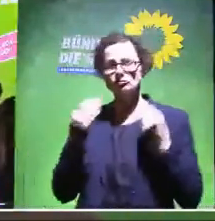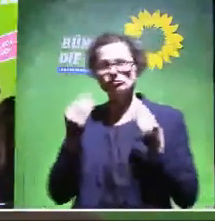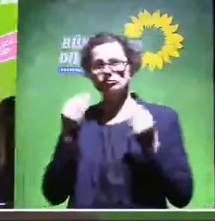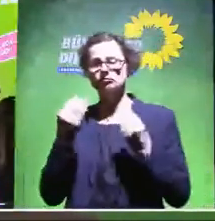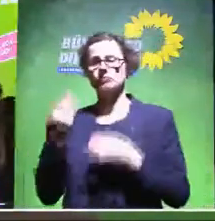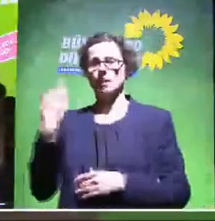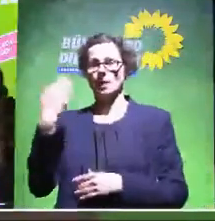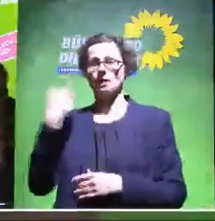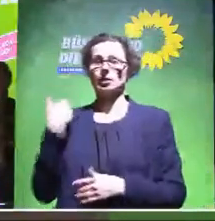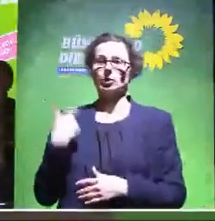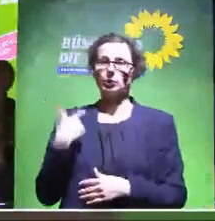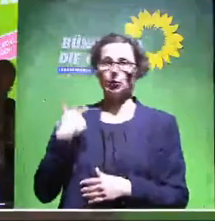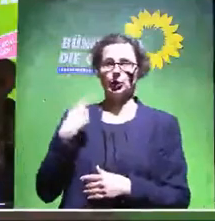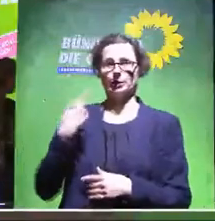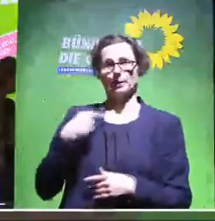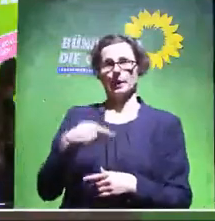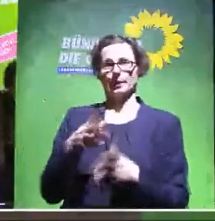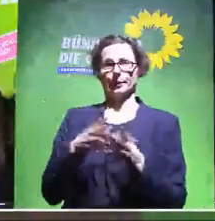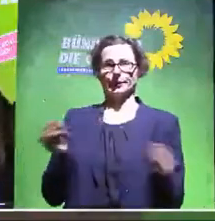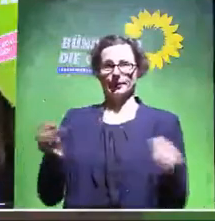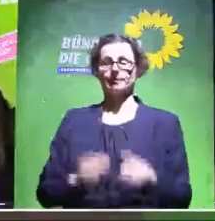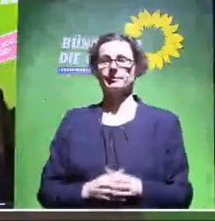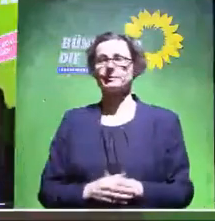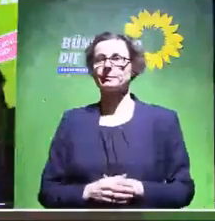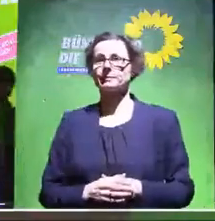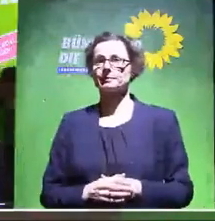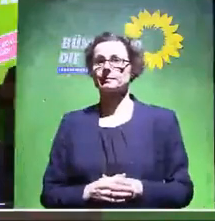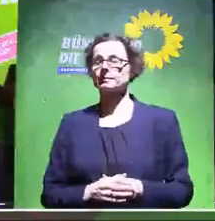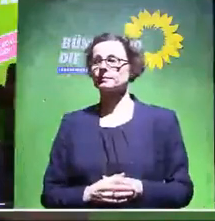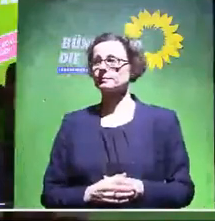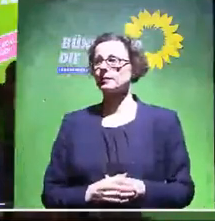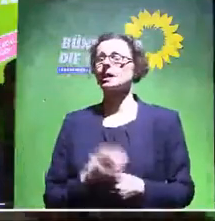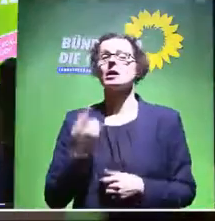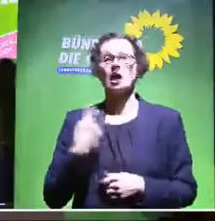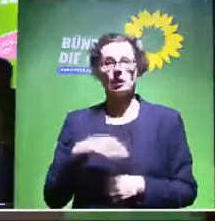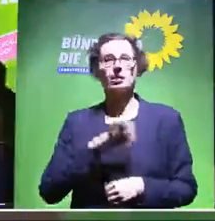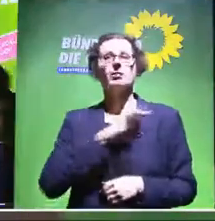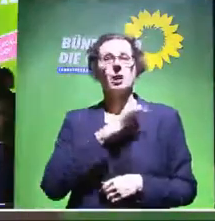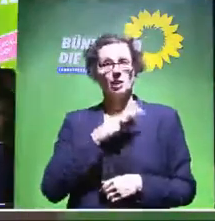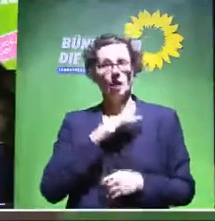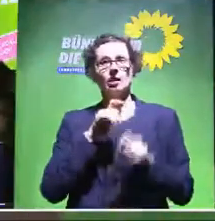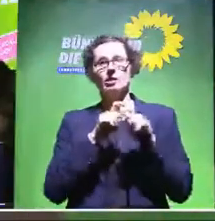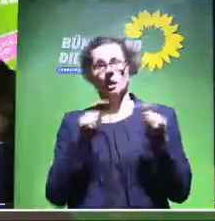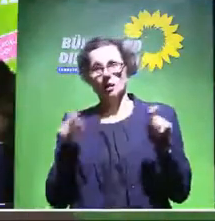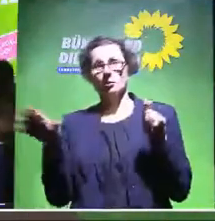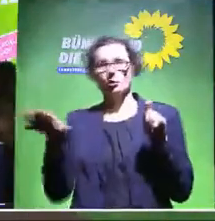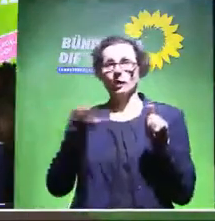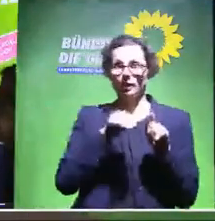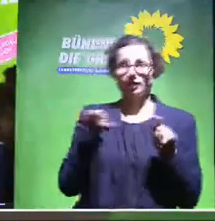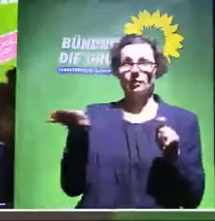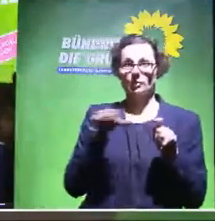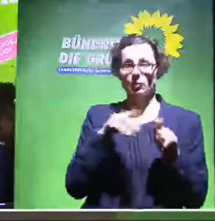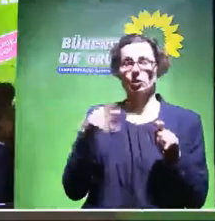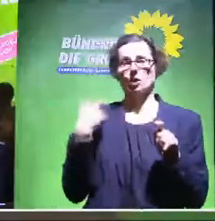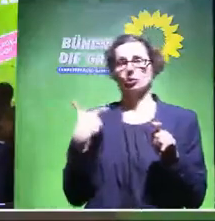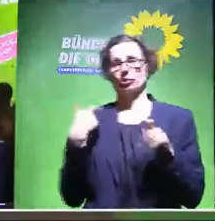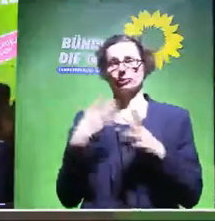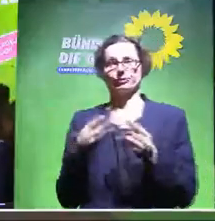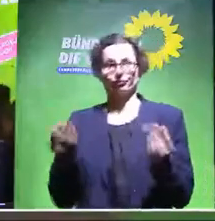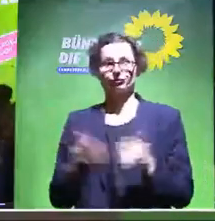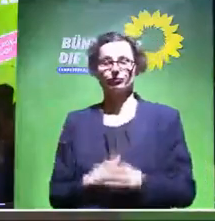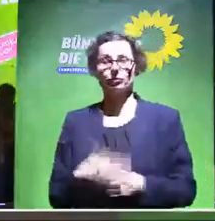beibringen, die Grünen, die gibt es bald nicht mehr. Die anderen Parteien, die werden die Themen übernehmen und dann hat sich das von selbst